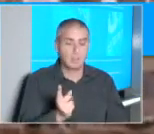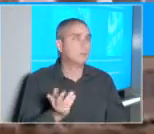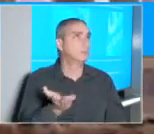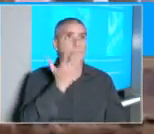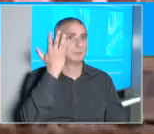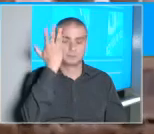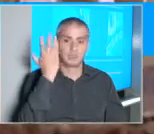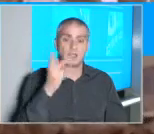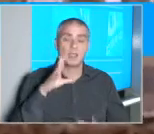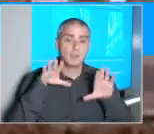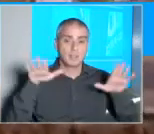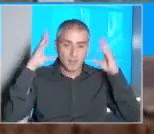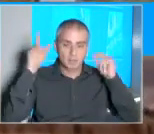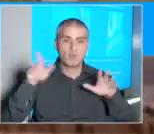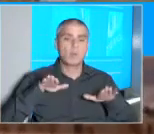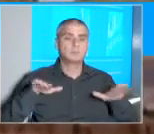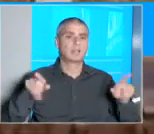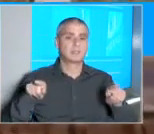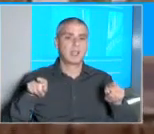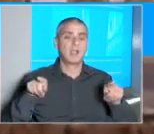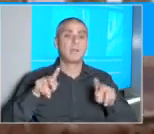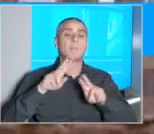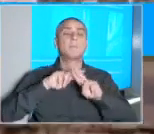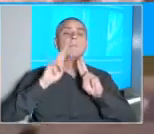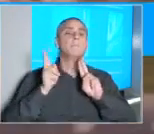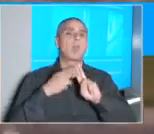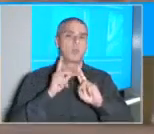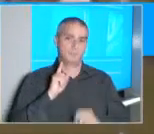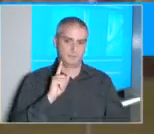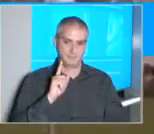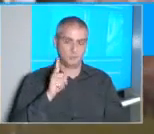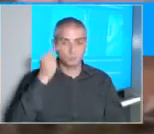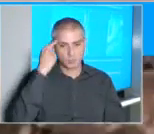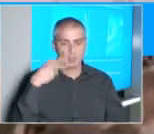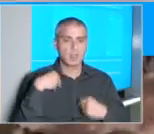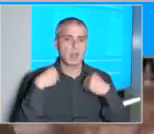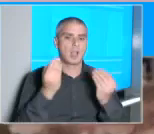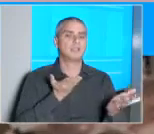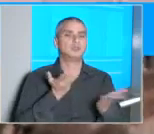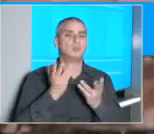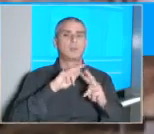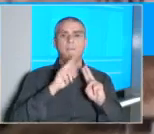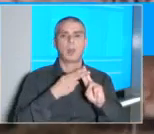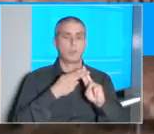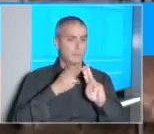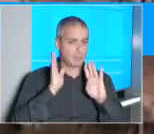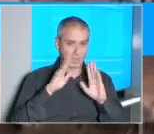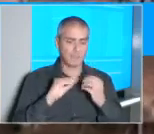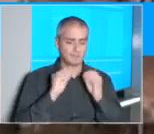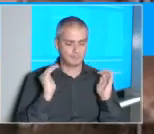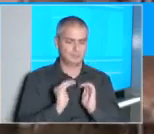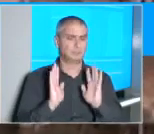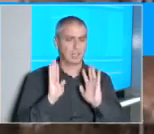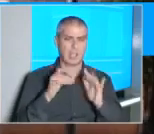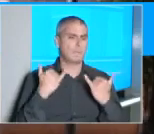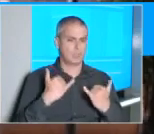יודע כמה. בן גוריון הוא שדה תעופה בינלאומי, שיודע לתת שירותים בינלאומיים גם בצמצום.